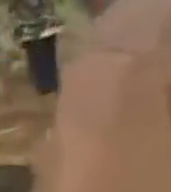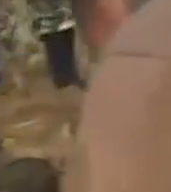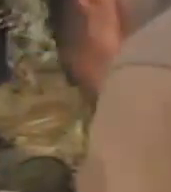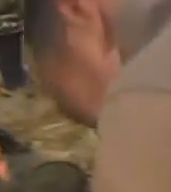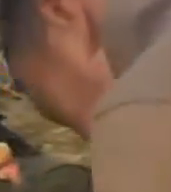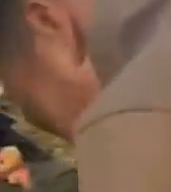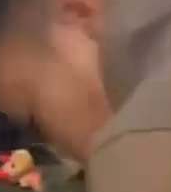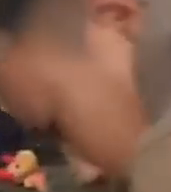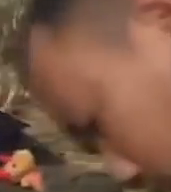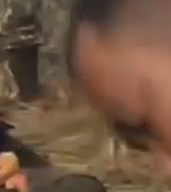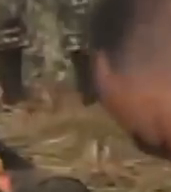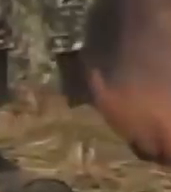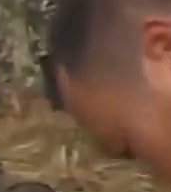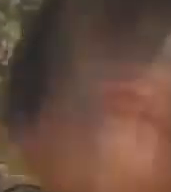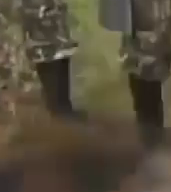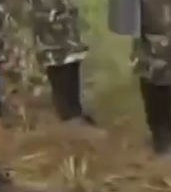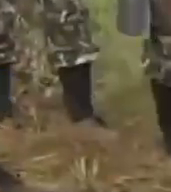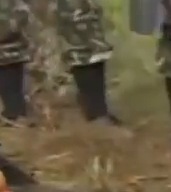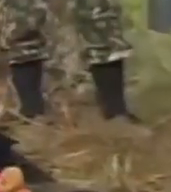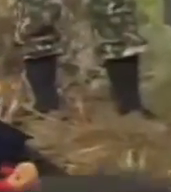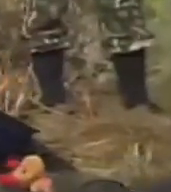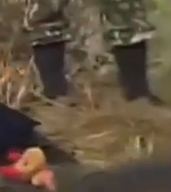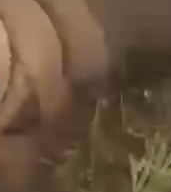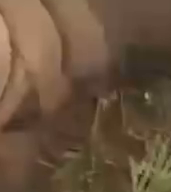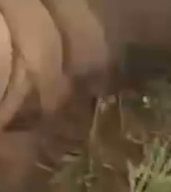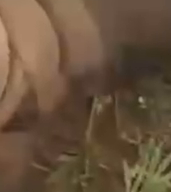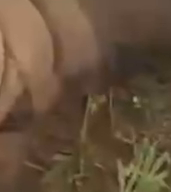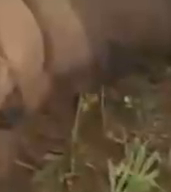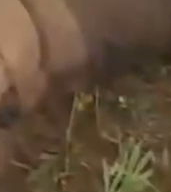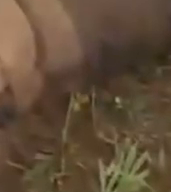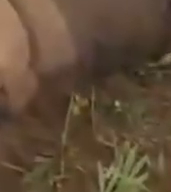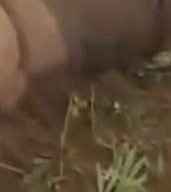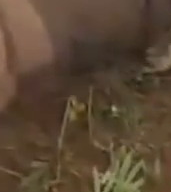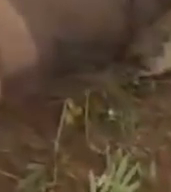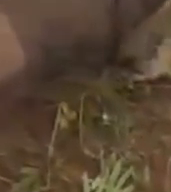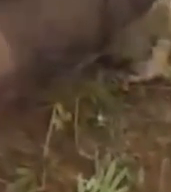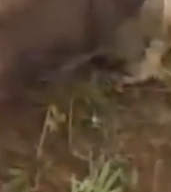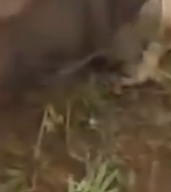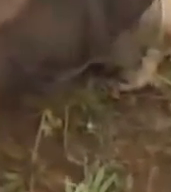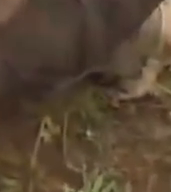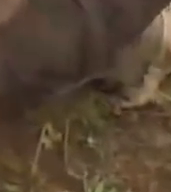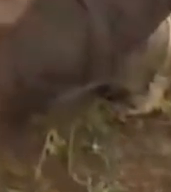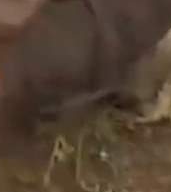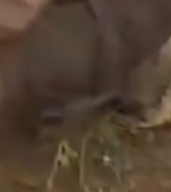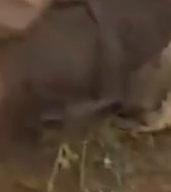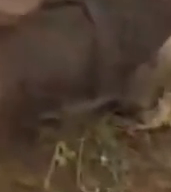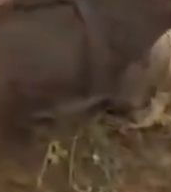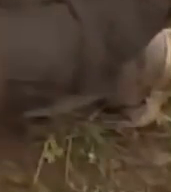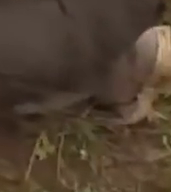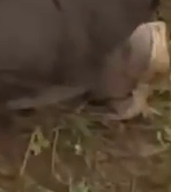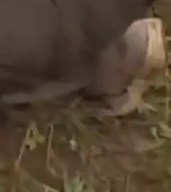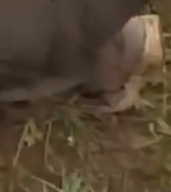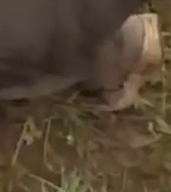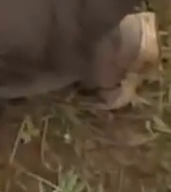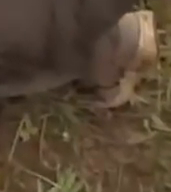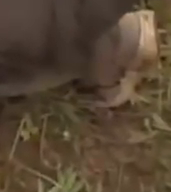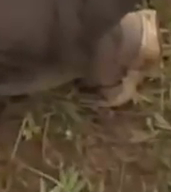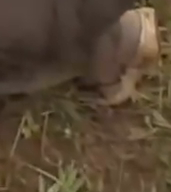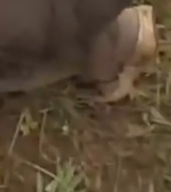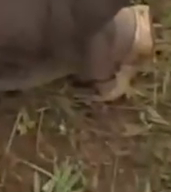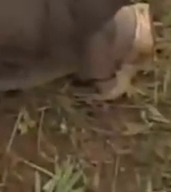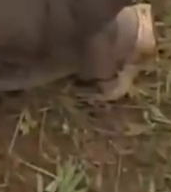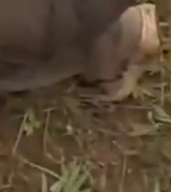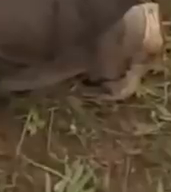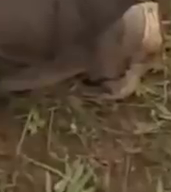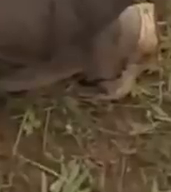นอกจากการทำงานของเจ้าหน้าที่ในการขุดเจาะแล้วนะคะทางอบต.เชียงใหม่ก็ได้ส่งเครื่องมันติไตรพอดนะคะในการน